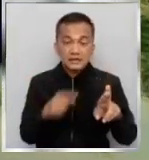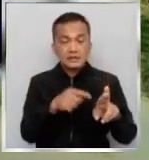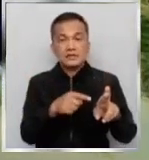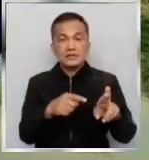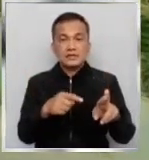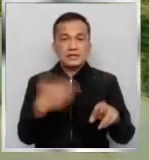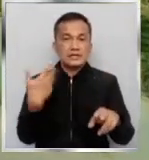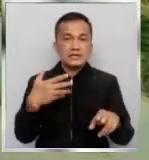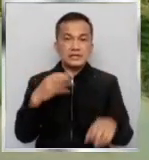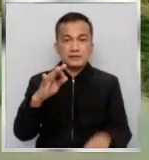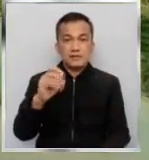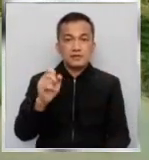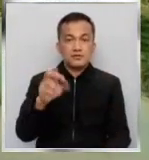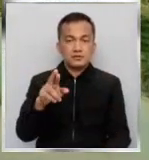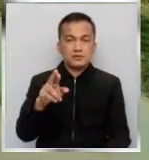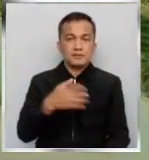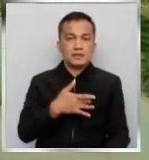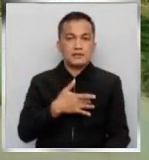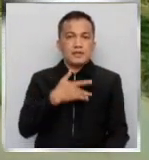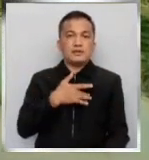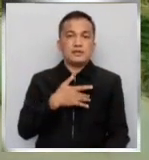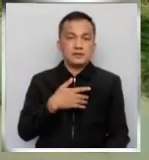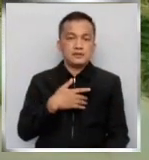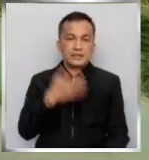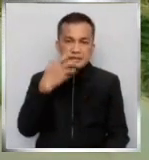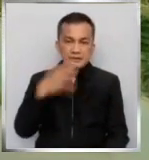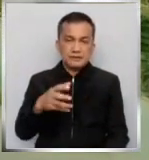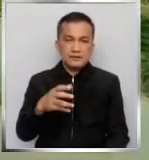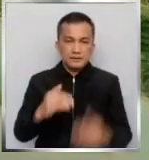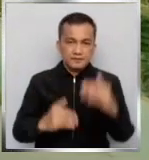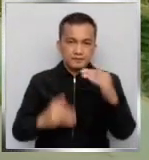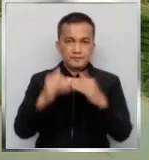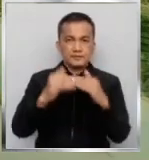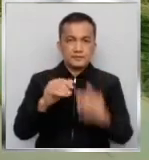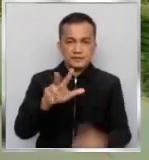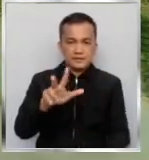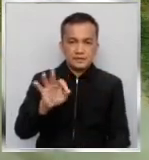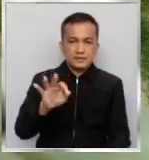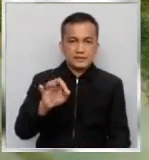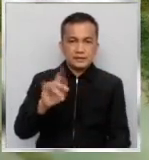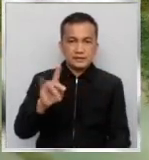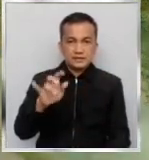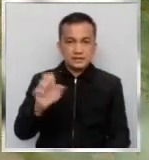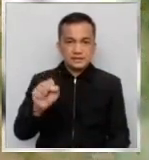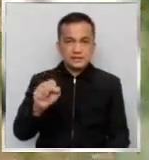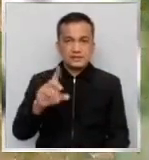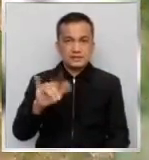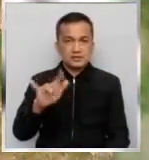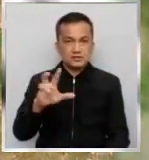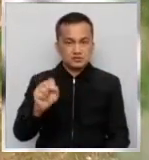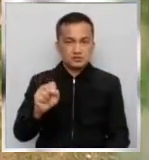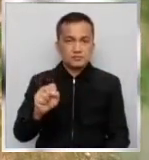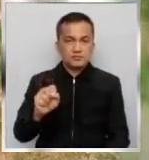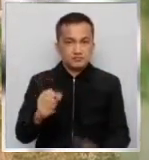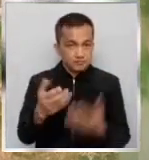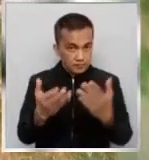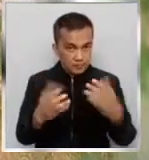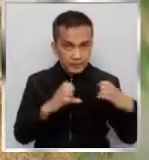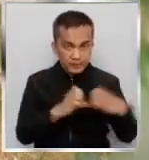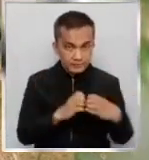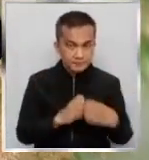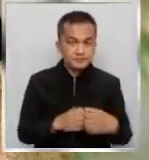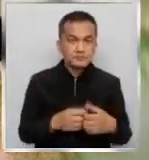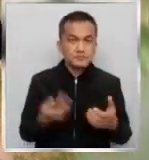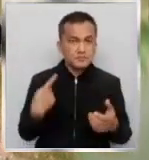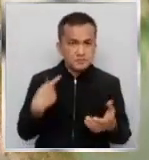yung mararamdamang init, posibleng umabot ng 39 degrees Celsius. Pero may mga kapuso, ha, may mga chance pa rin po ng